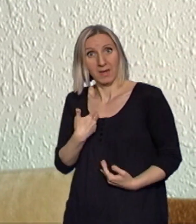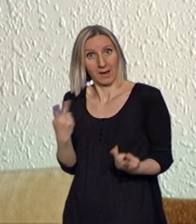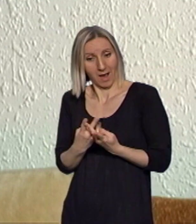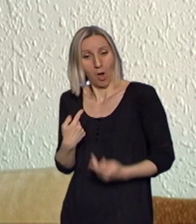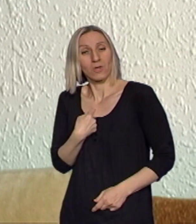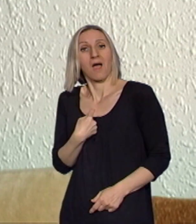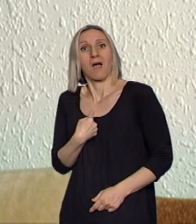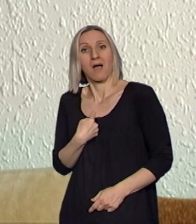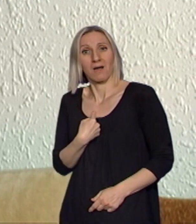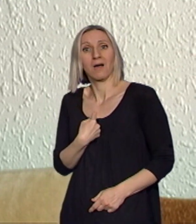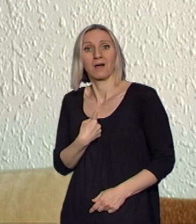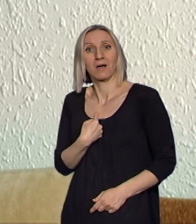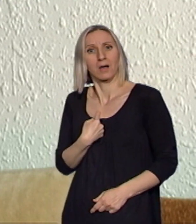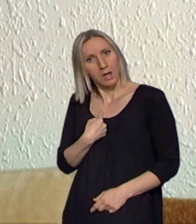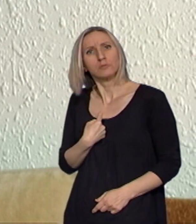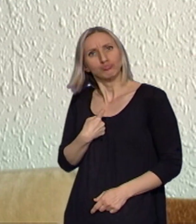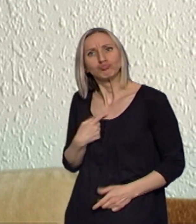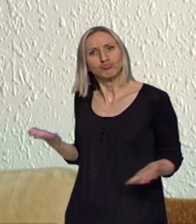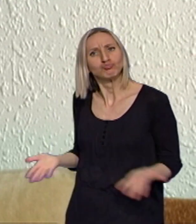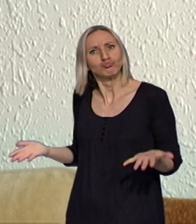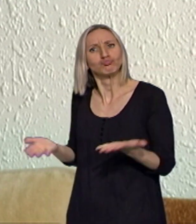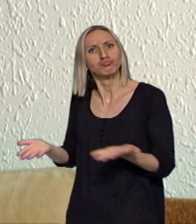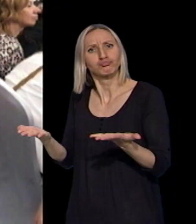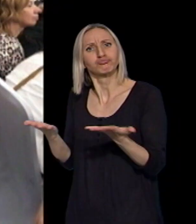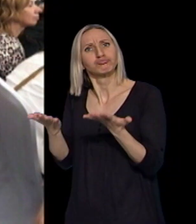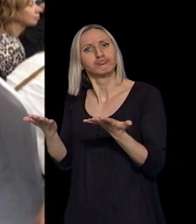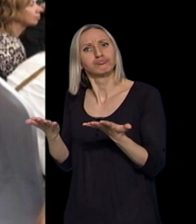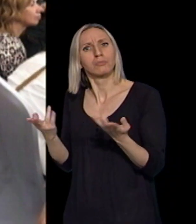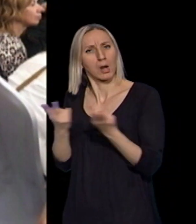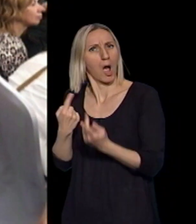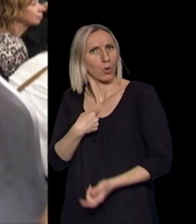i da sve da gulaju kao ja.